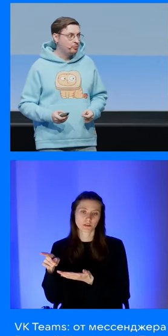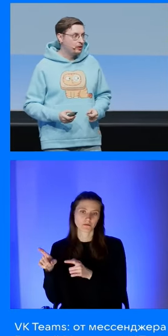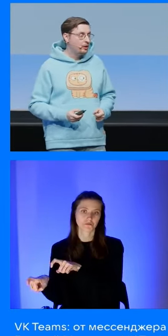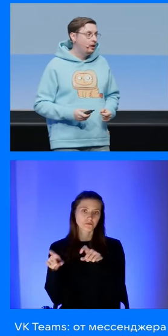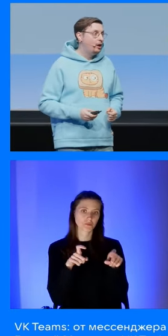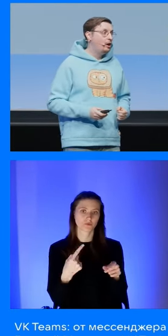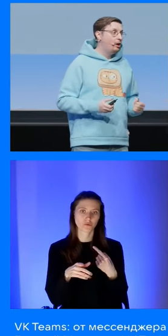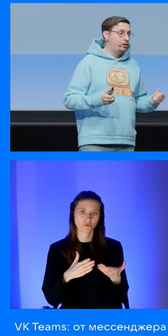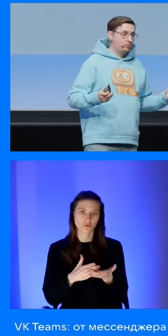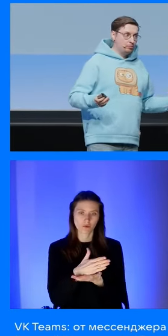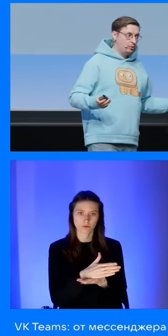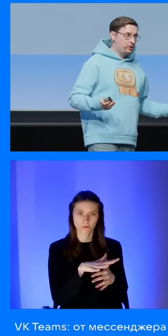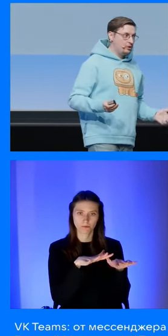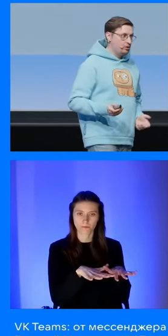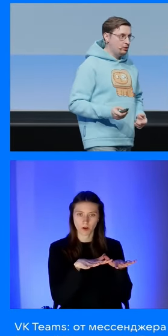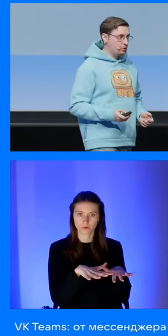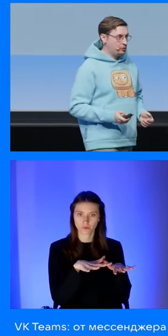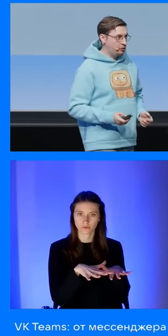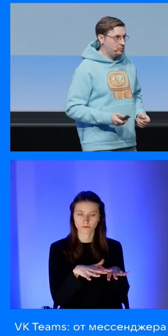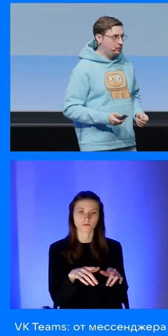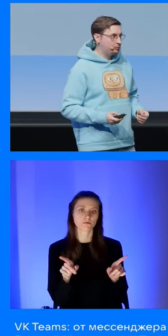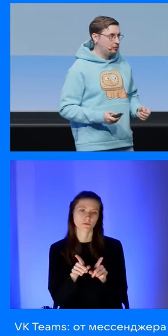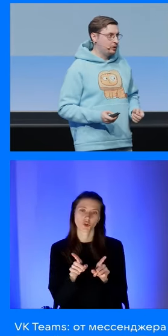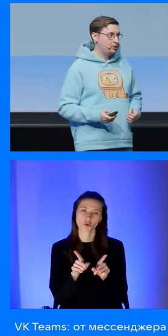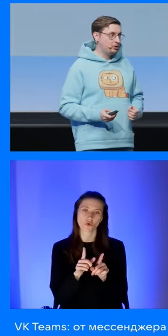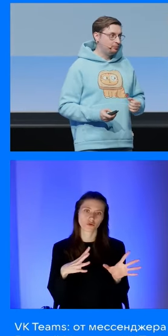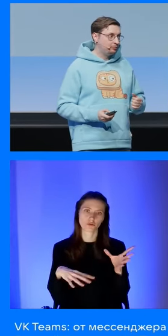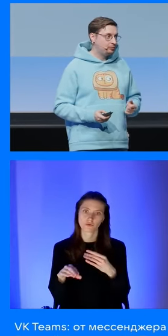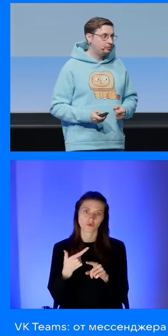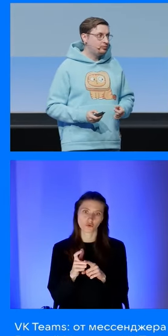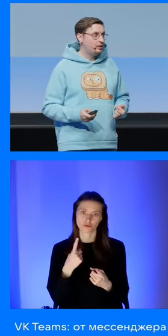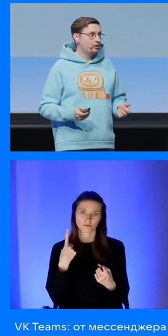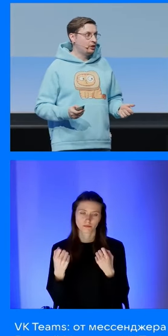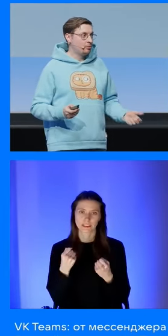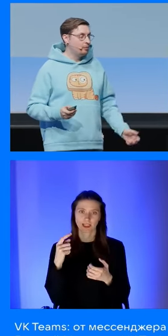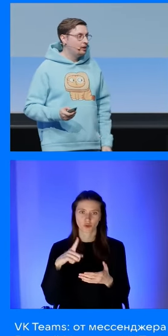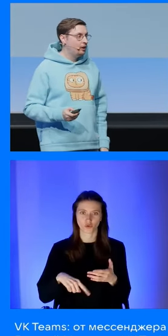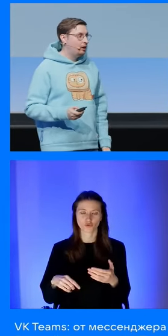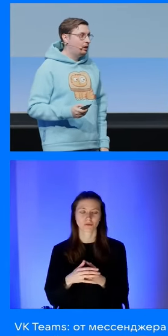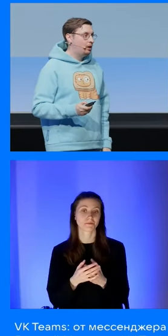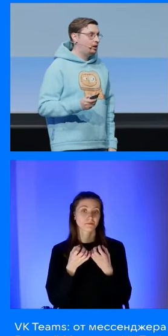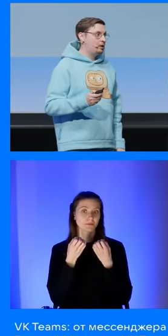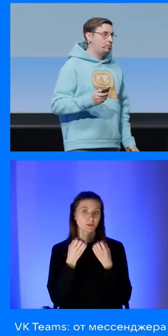reconnect. То есть здесь тоже все весьма надежно. Хорошо.